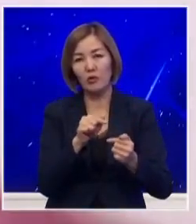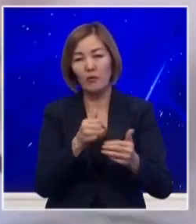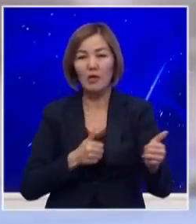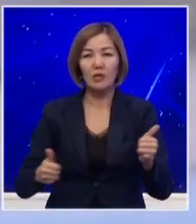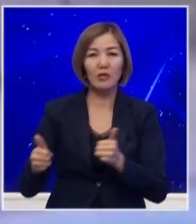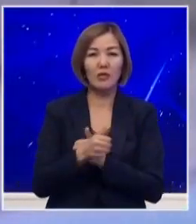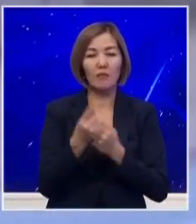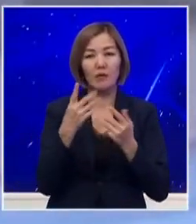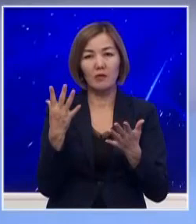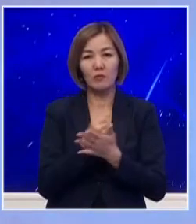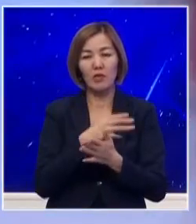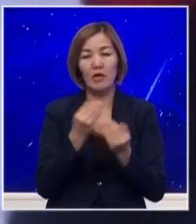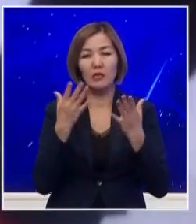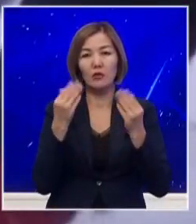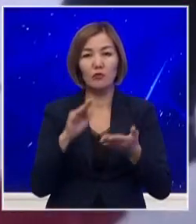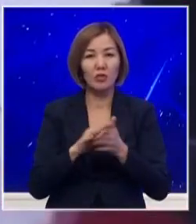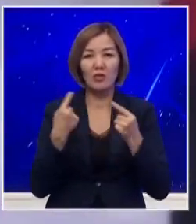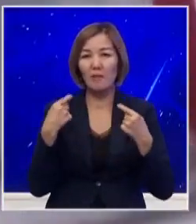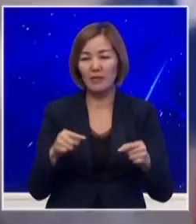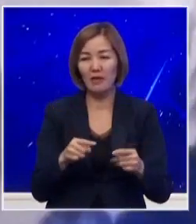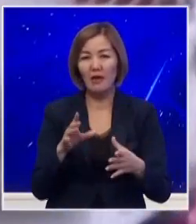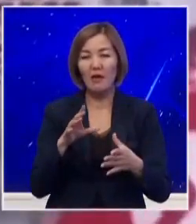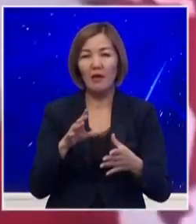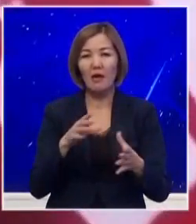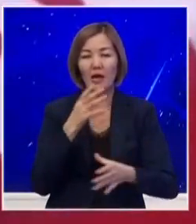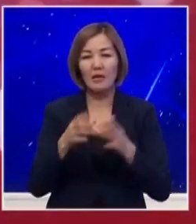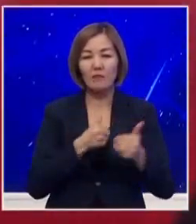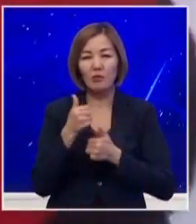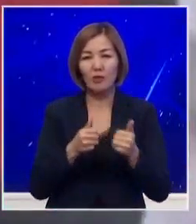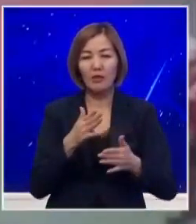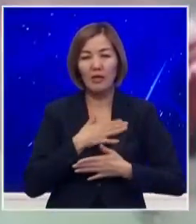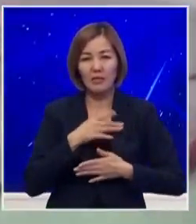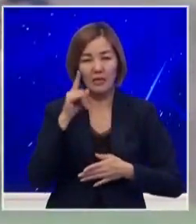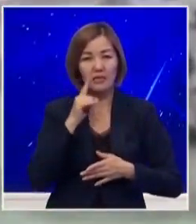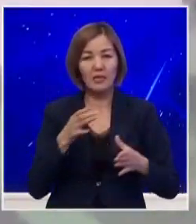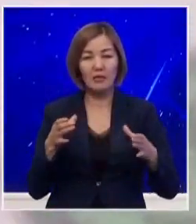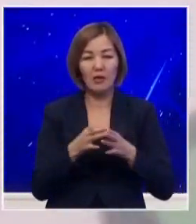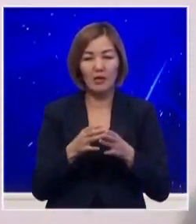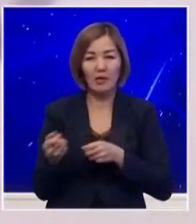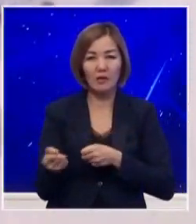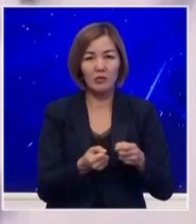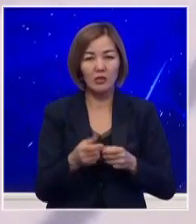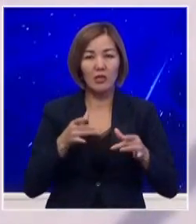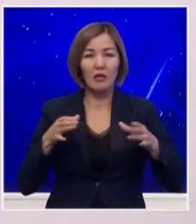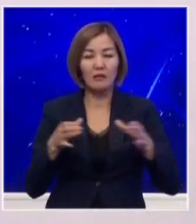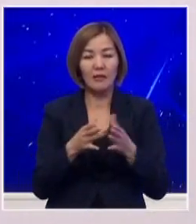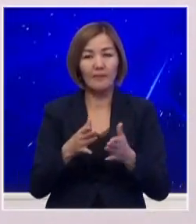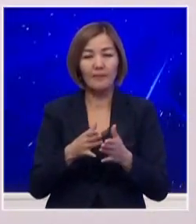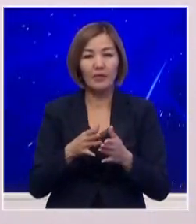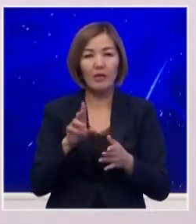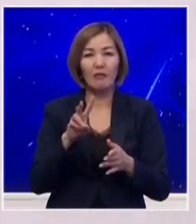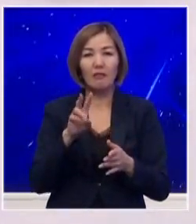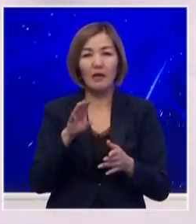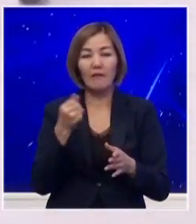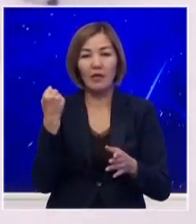ірі есеппен ұтып жататын. Қазір жағдай басқаша. Биылғы әлем чемпионатында отандық хоккейдің түлектері жиналды. Әзірге жігіттеріміз Норвегияны